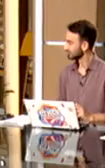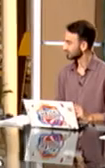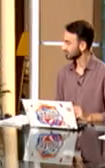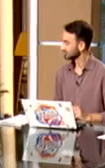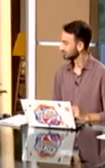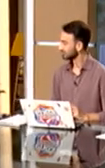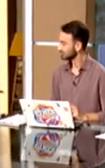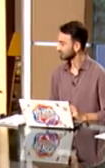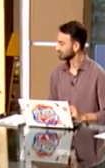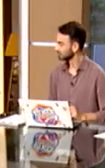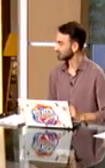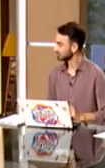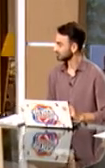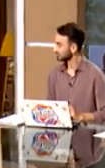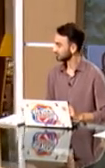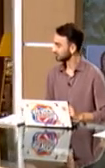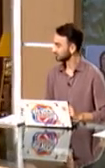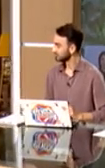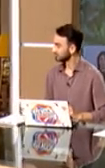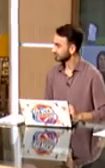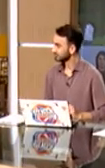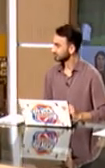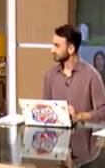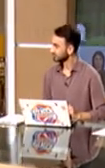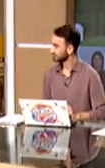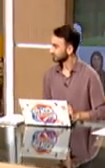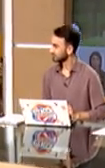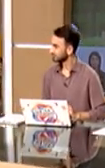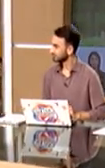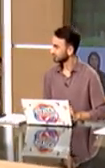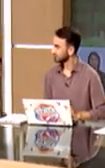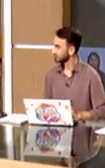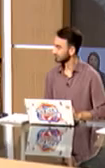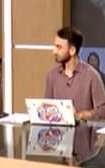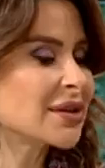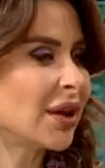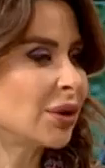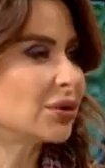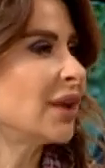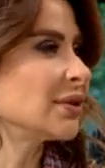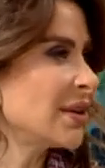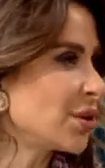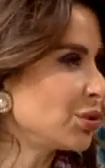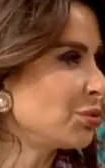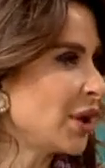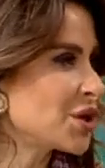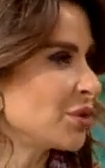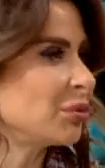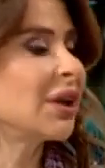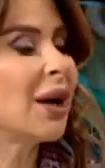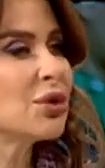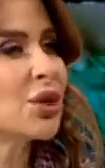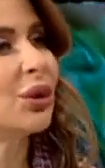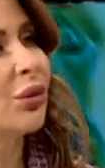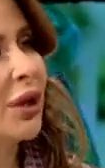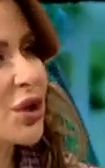არამხოლოდ საქართველოში, არამედ სოფლიოში. რაც შეეხება საქართველოს არჩევნებს, დიახ, ეს გახლავთ განსაკუთრებული არჩევნები